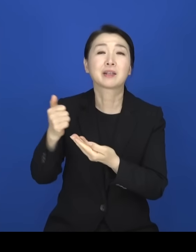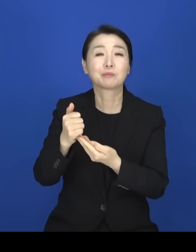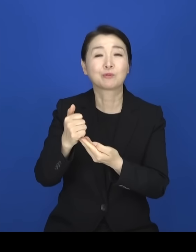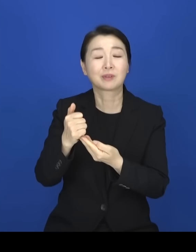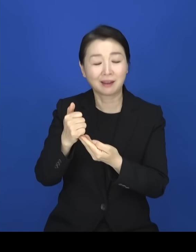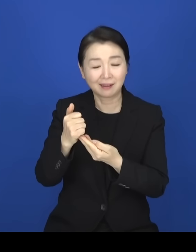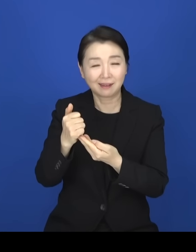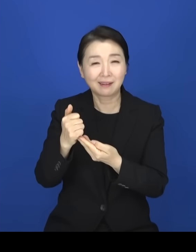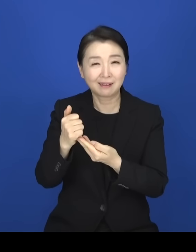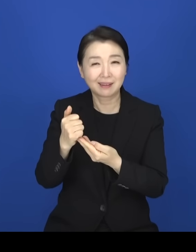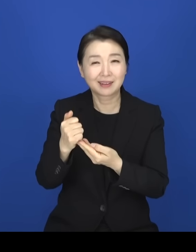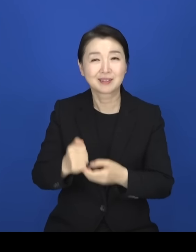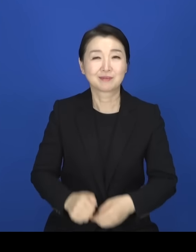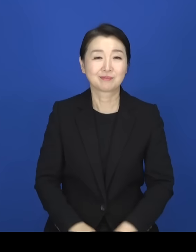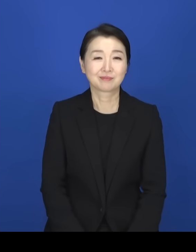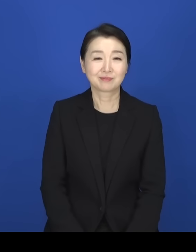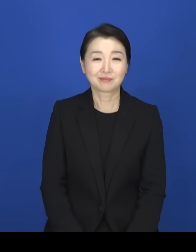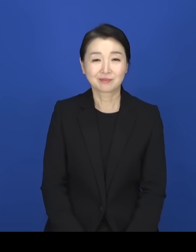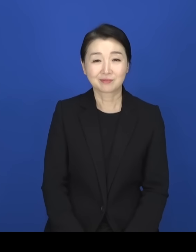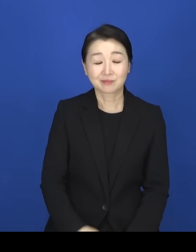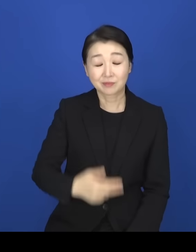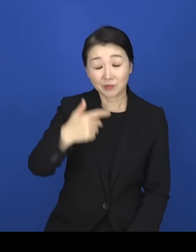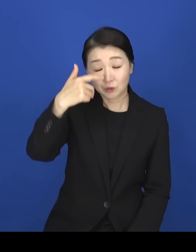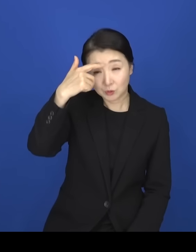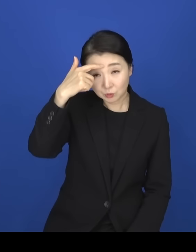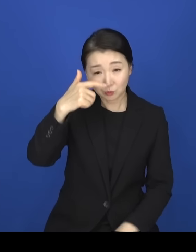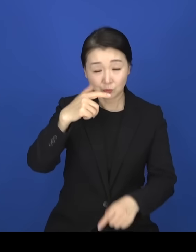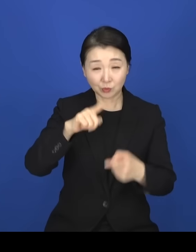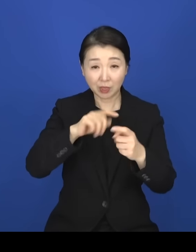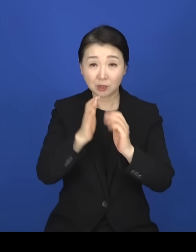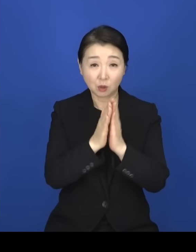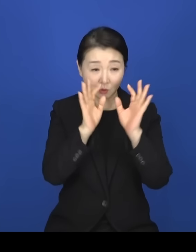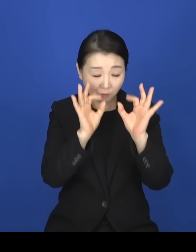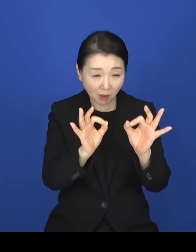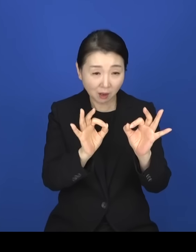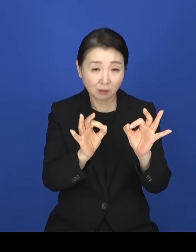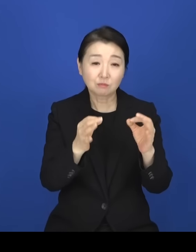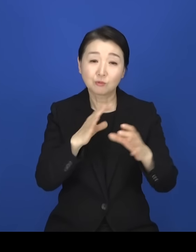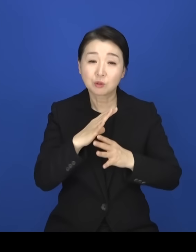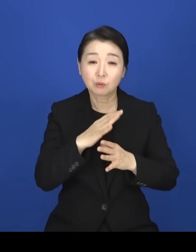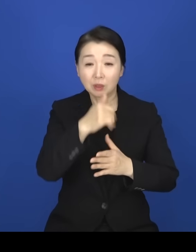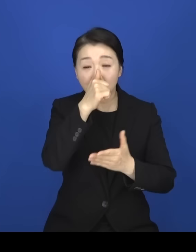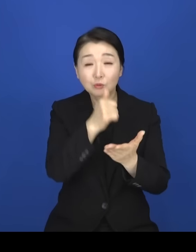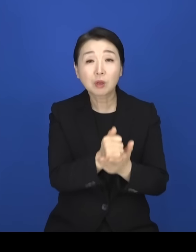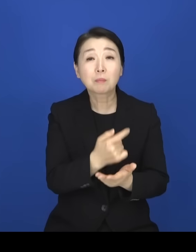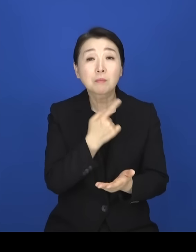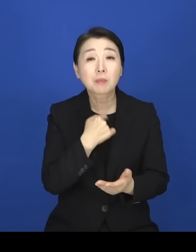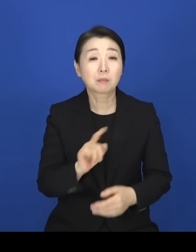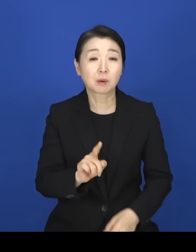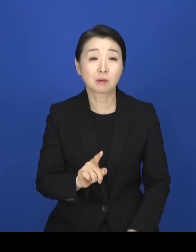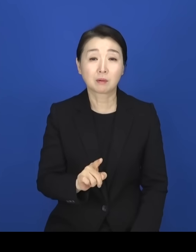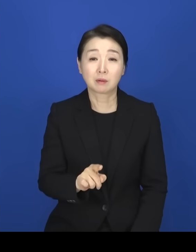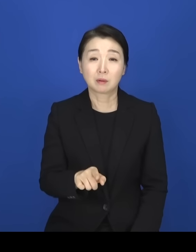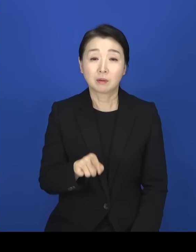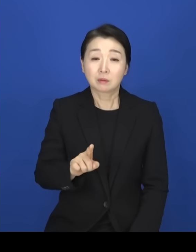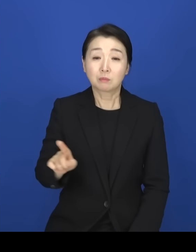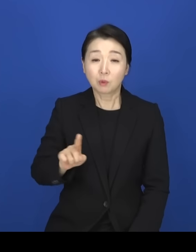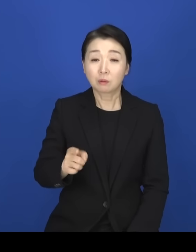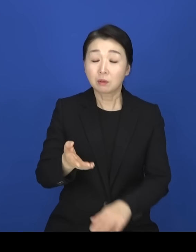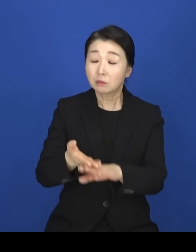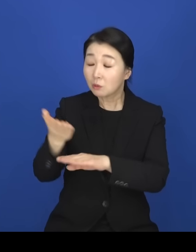그런 생각을 해요. 그러면서 구약 보면서 또 굉장히 무섭기도 하고. 당신 무슨 죄를 많이 지셨어요, 그렇게? 아니 그거지. 그거는 뭐